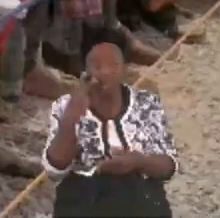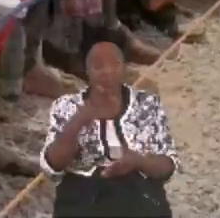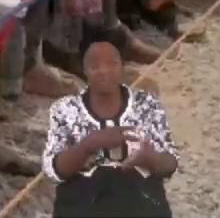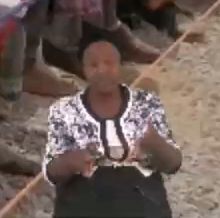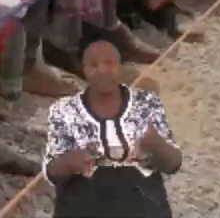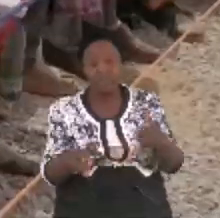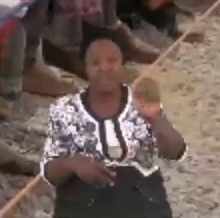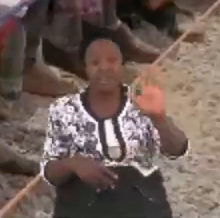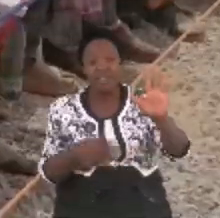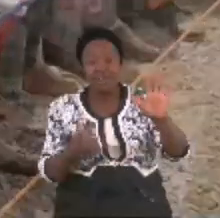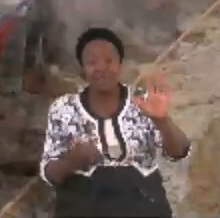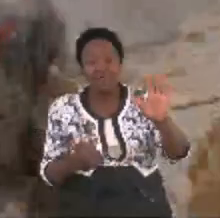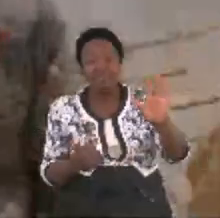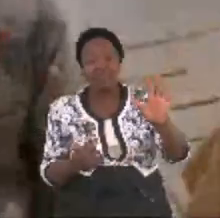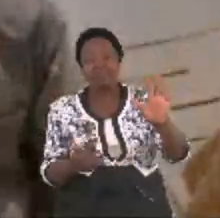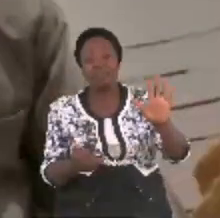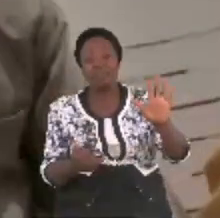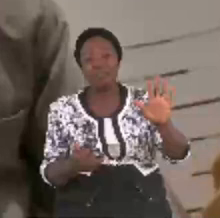Verset 15.